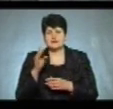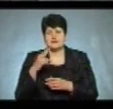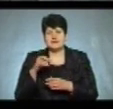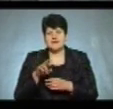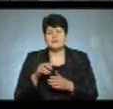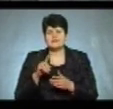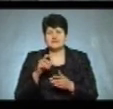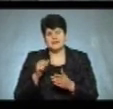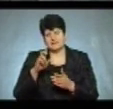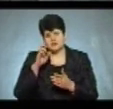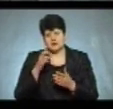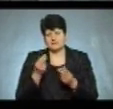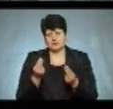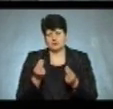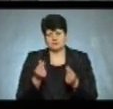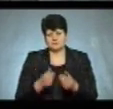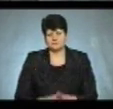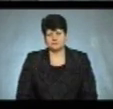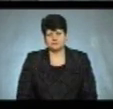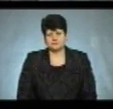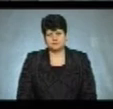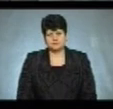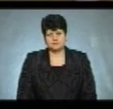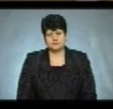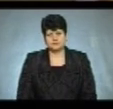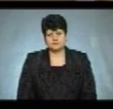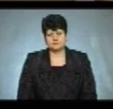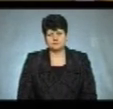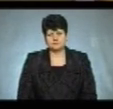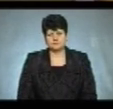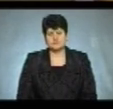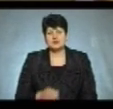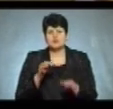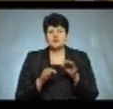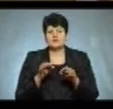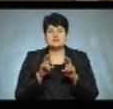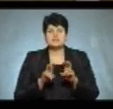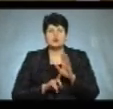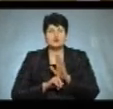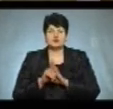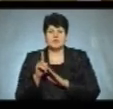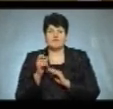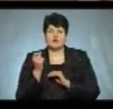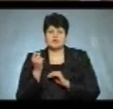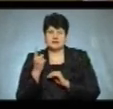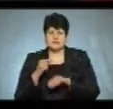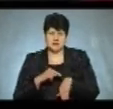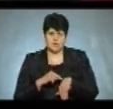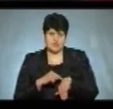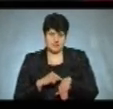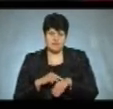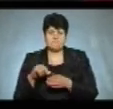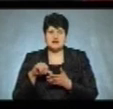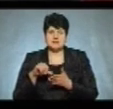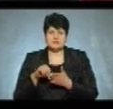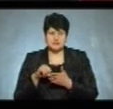кошти. Подробиці у сюжеті Анжели Шови. Судове засідання розпочалося об 11 годині.